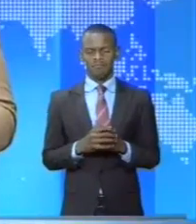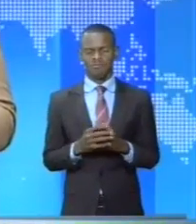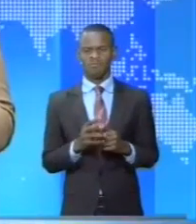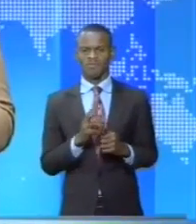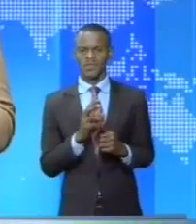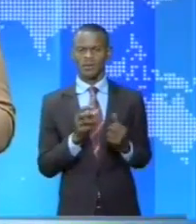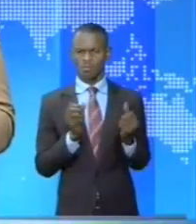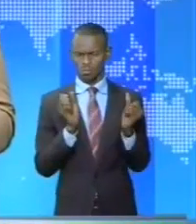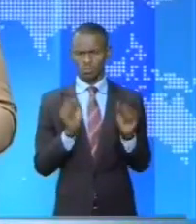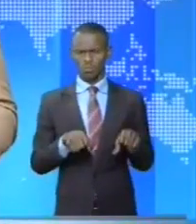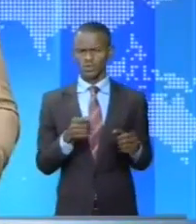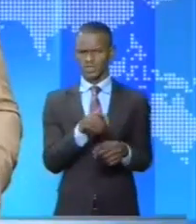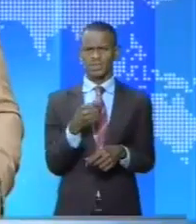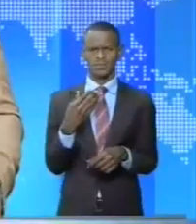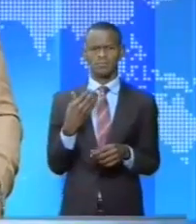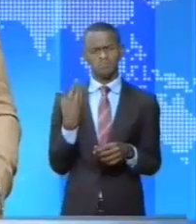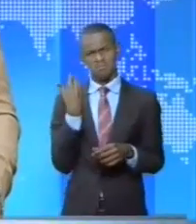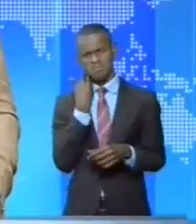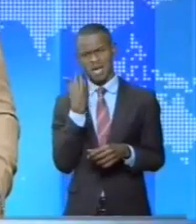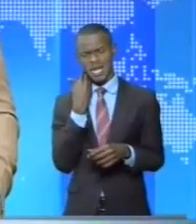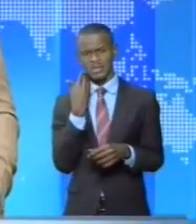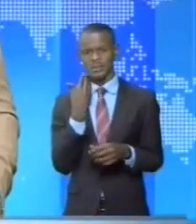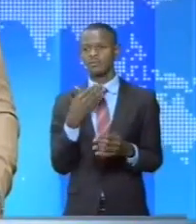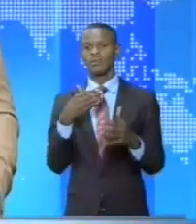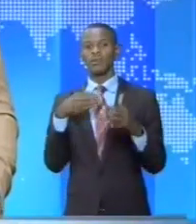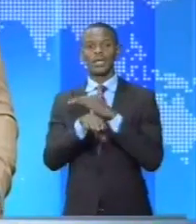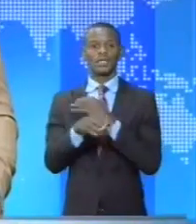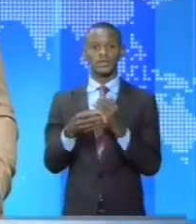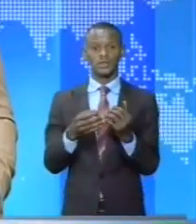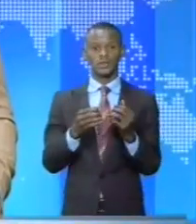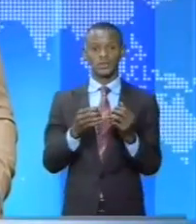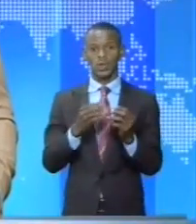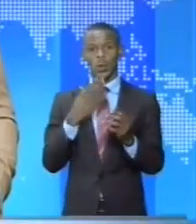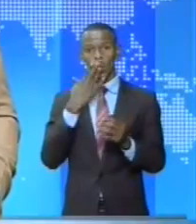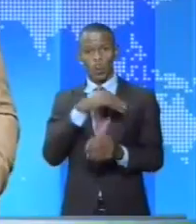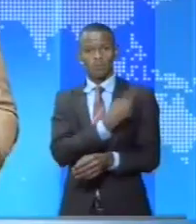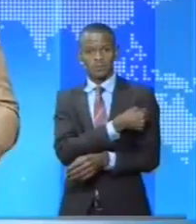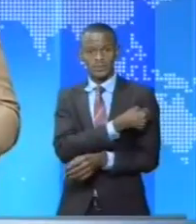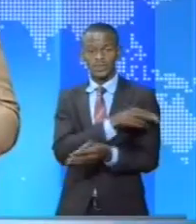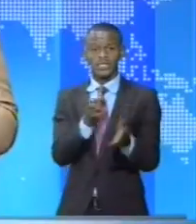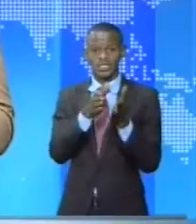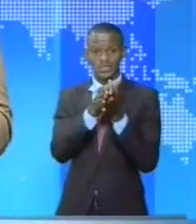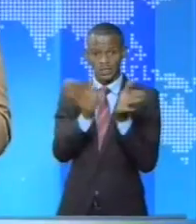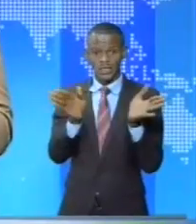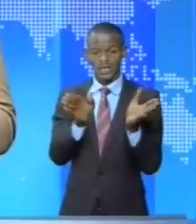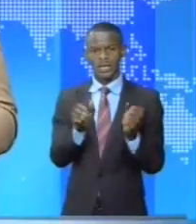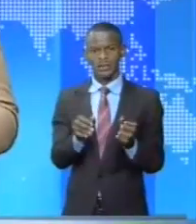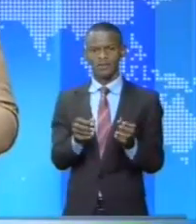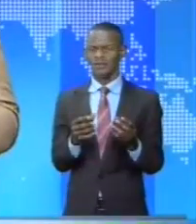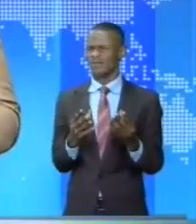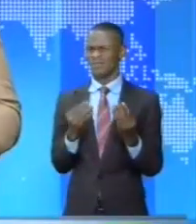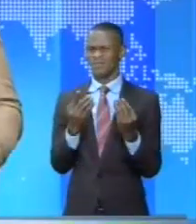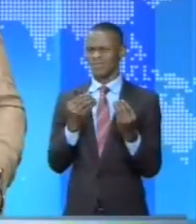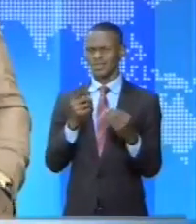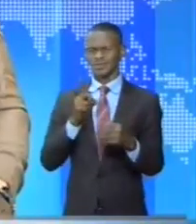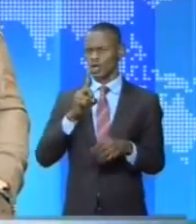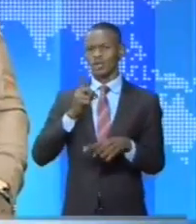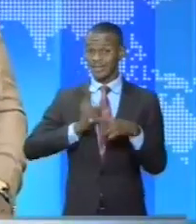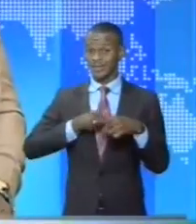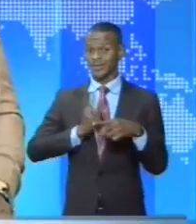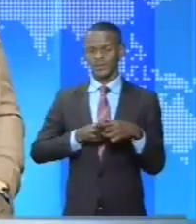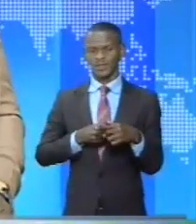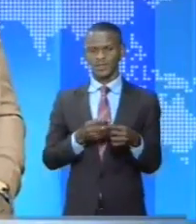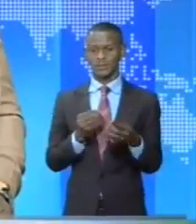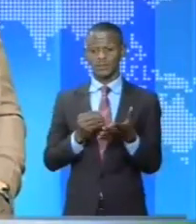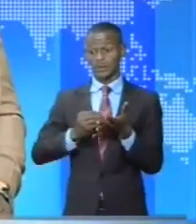dans un hôpital public devient de plus en plus un casse-tête en République démocratique du Congo. Les malades sont obligés de débourser une fortune pour se